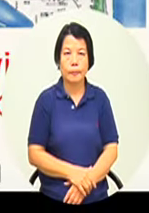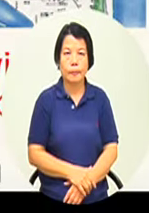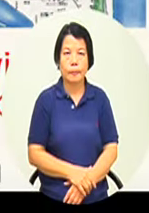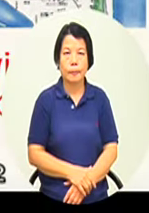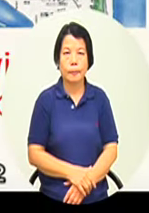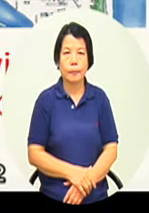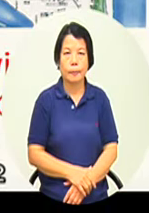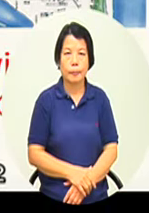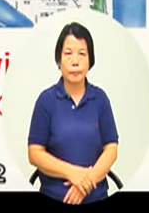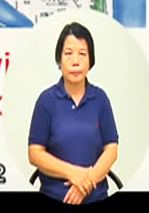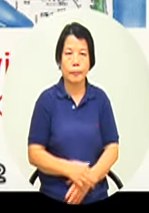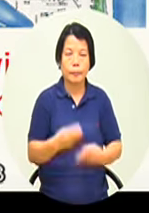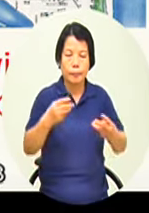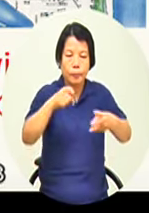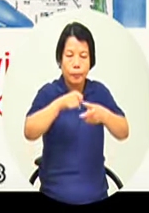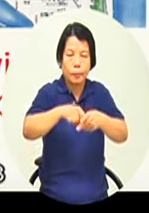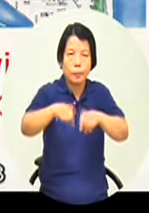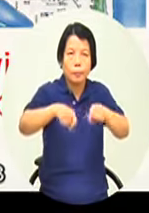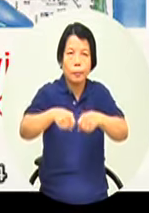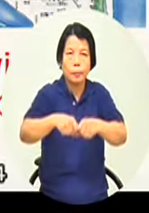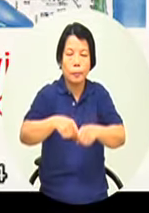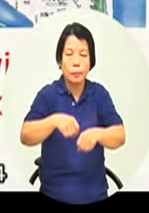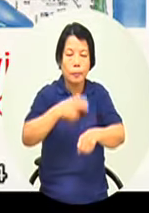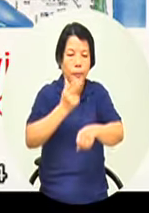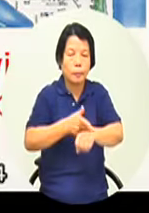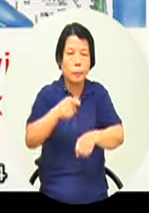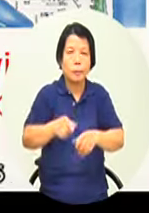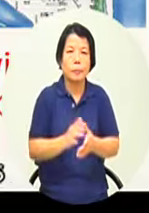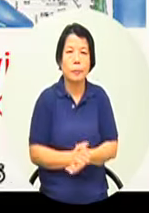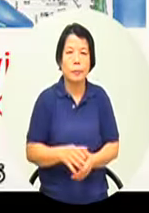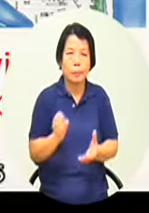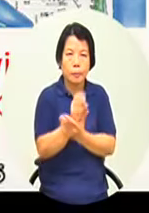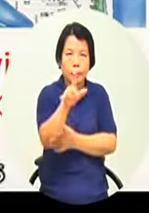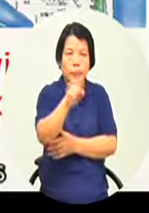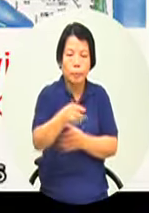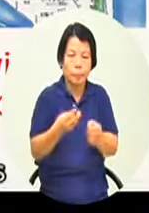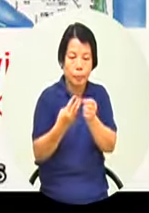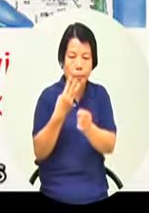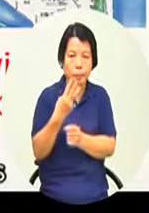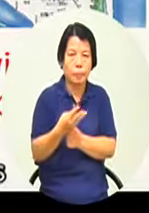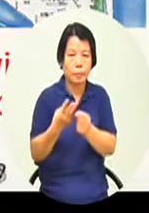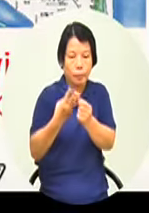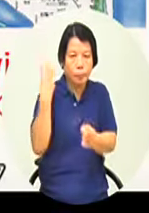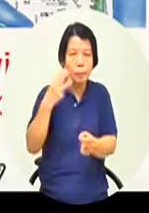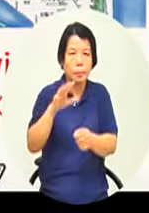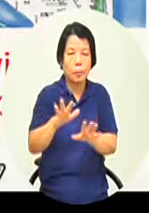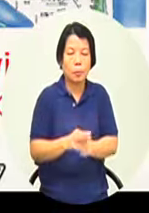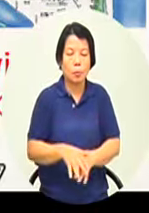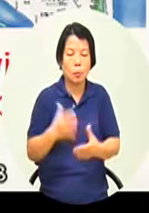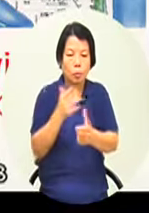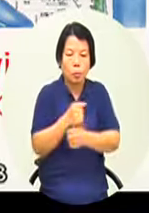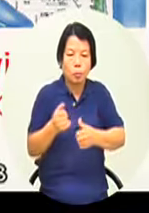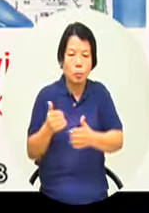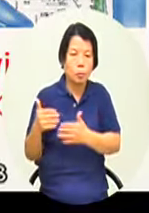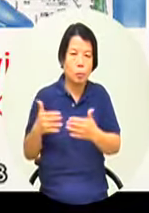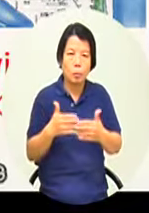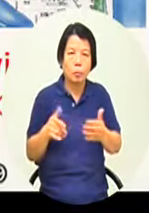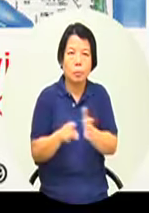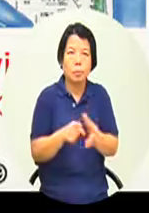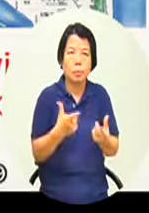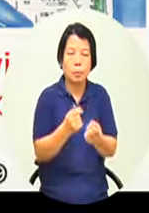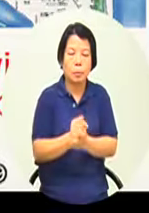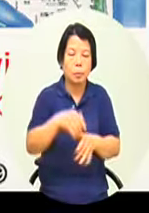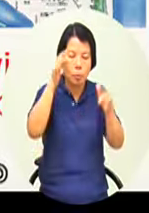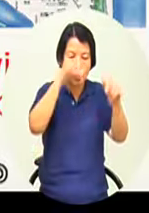非工程手段哈，这其实。这投影片大家如果有印象，这三当前我中期损的相片啊，雨水共